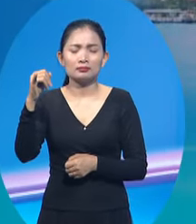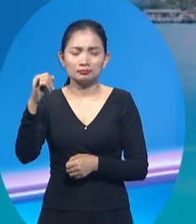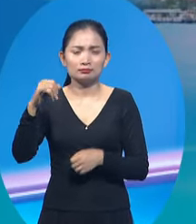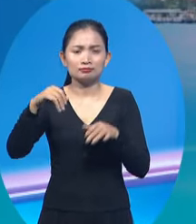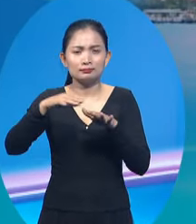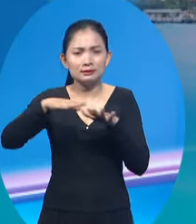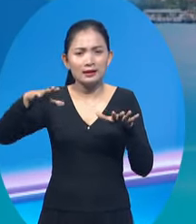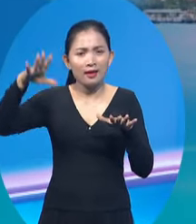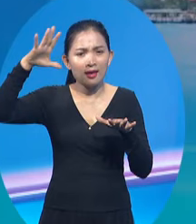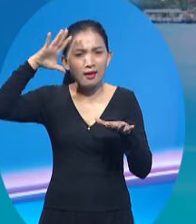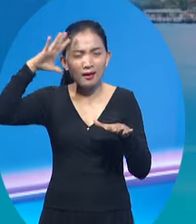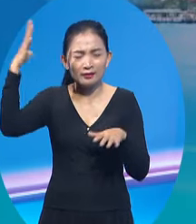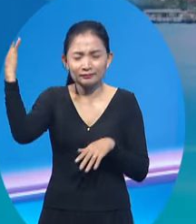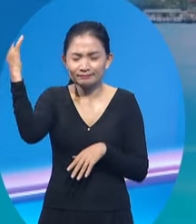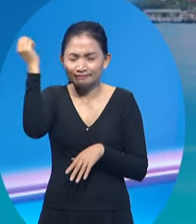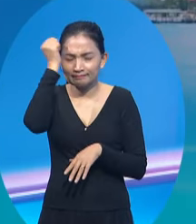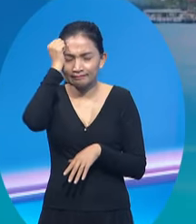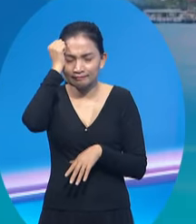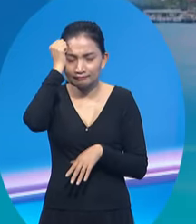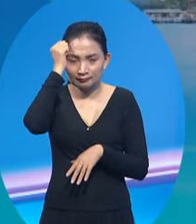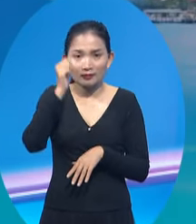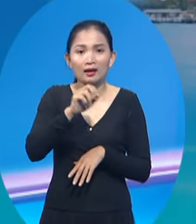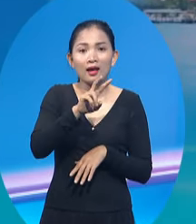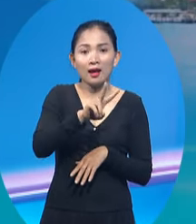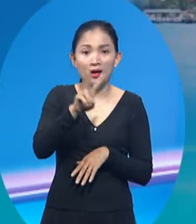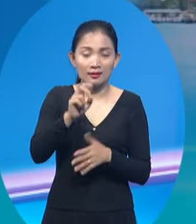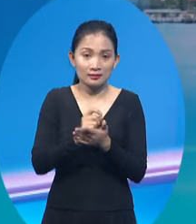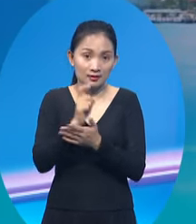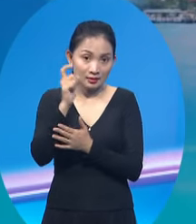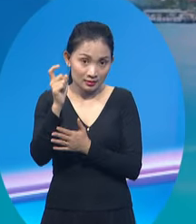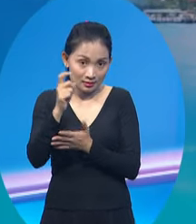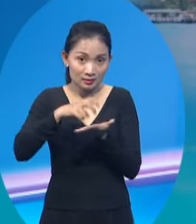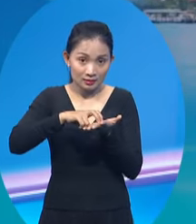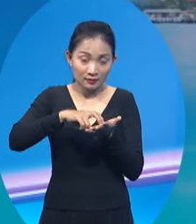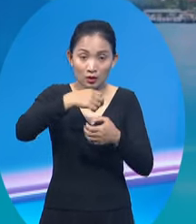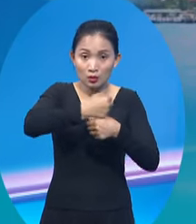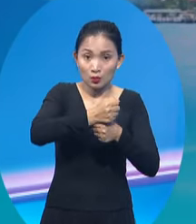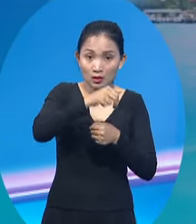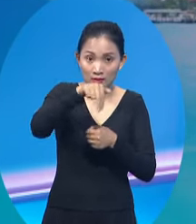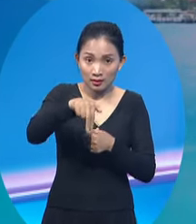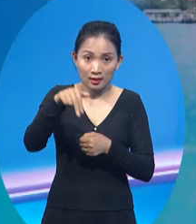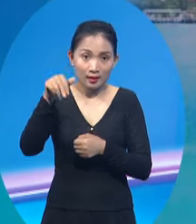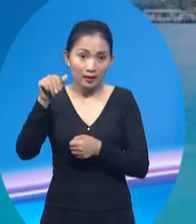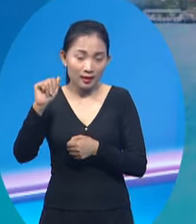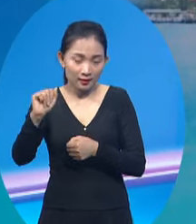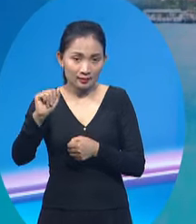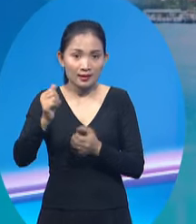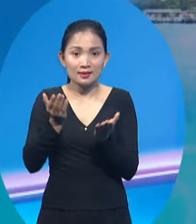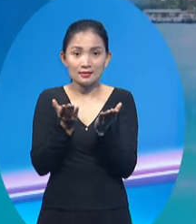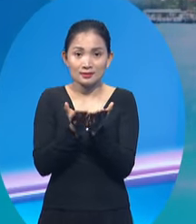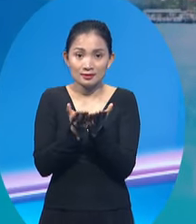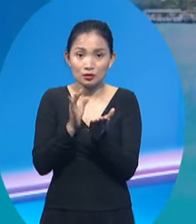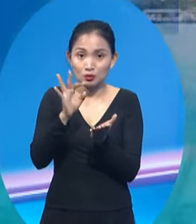ngày hè rong chơi thỏa thích. Và ngày 22 tháng 9 tới đây, nhà văn Nguyễn Nhật Ánh sẽ ra mắt tập truyện dài mới nhất với tên gọi Mùa hè không